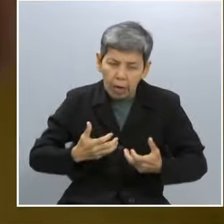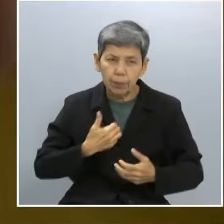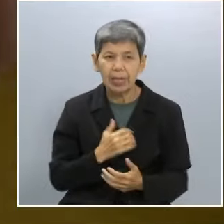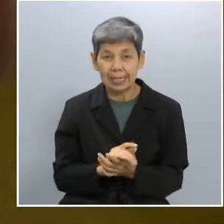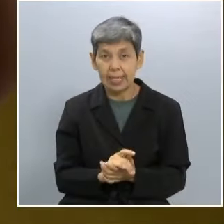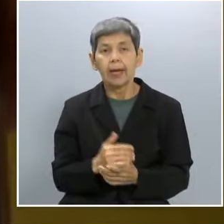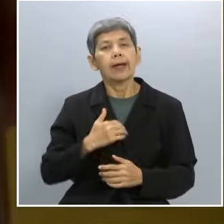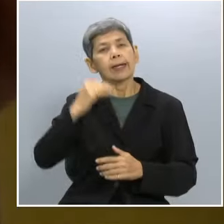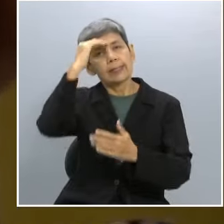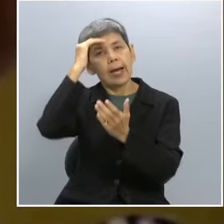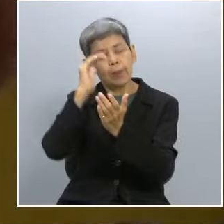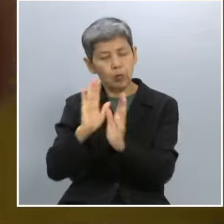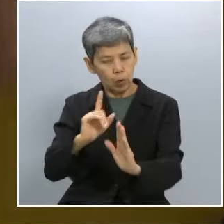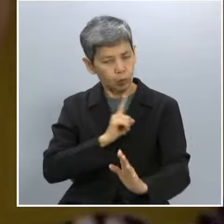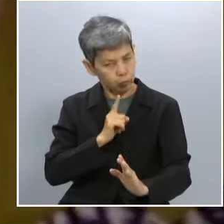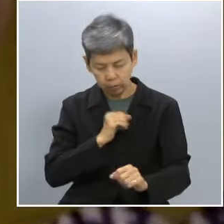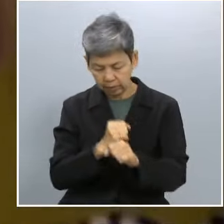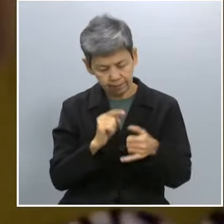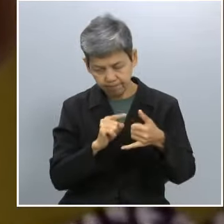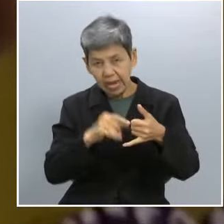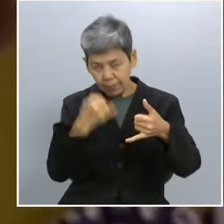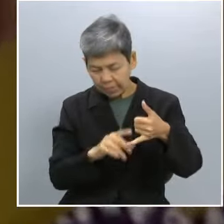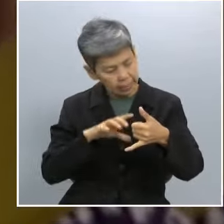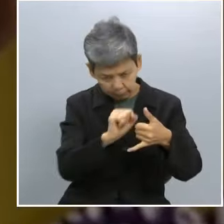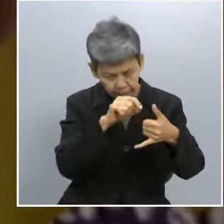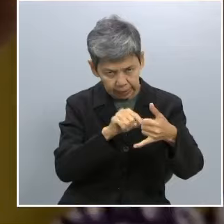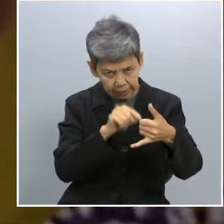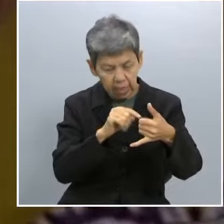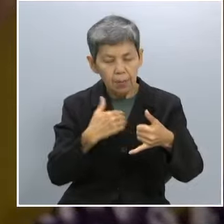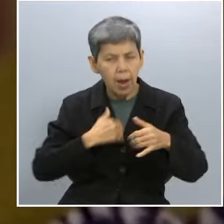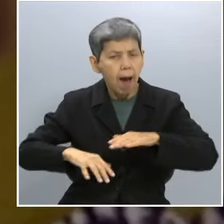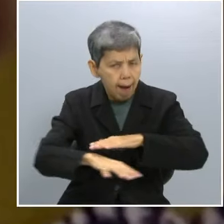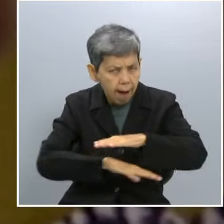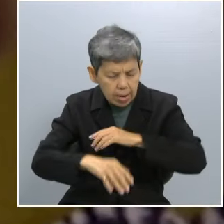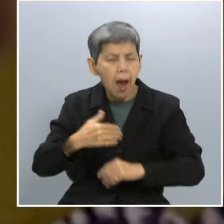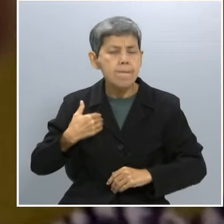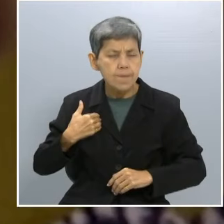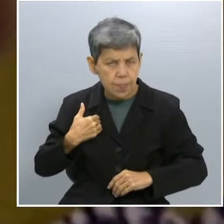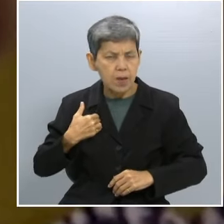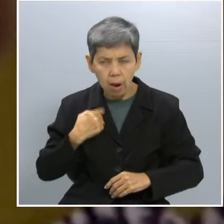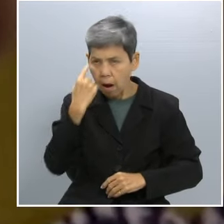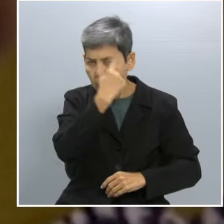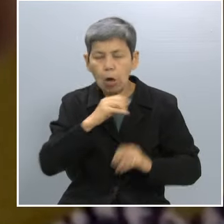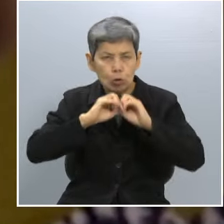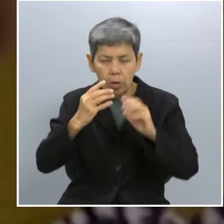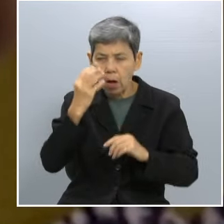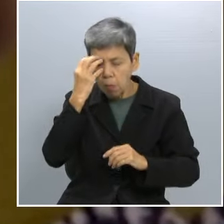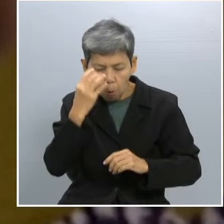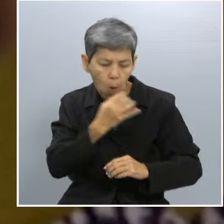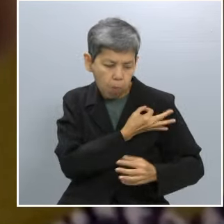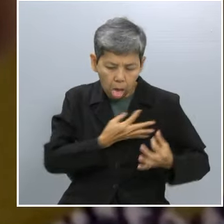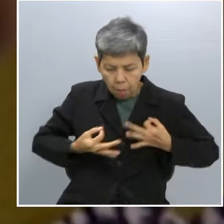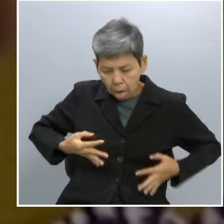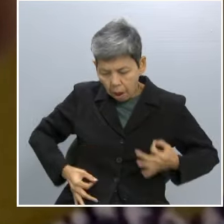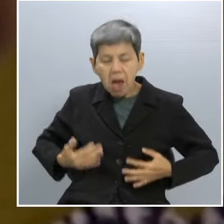สุดนี้ทางเจ้าหน้าที่จะดำเนินคดีกับผู้ก่อเหตุให้ถึงที่สุดเพราะว่ามีหลักฐานชัดเจนที่ใบหน้าและตามร่างกายของผู้